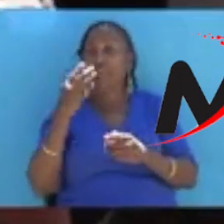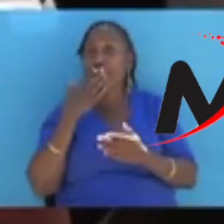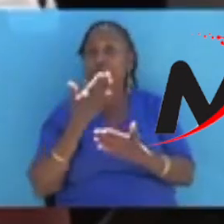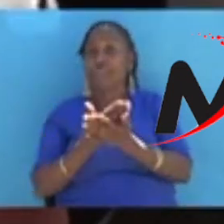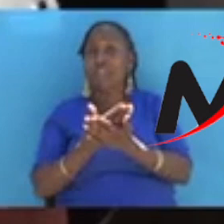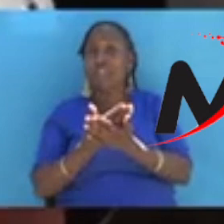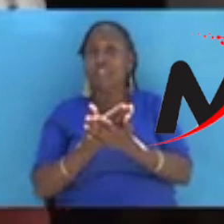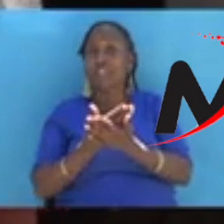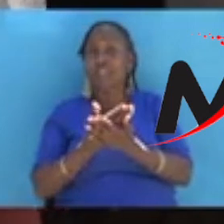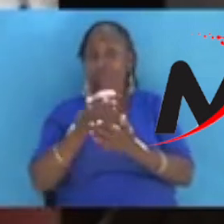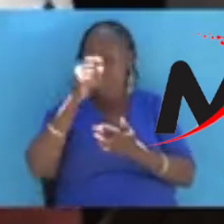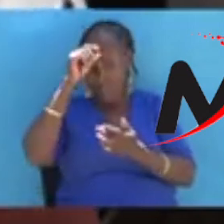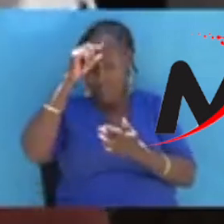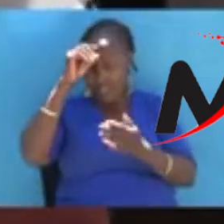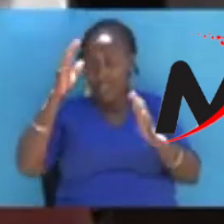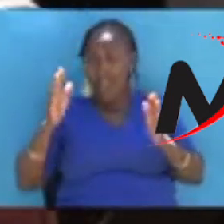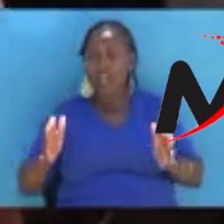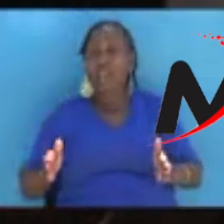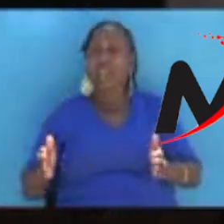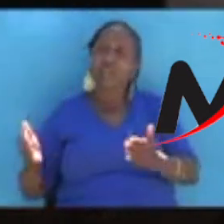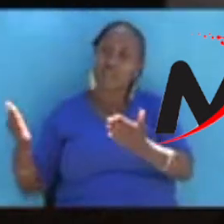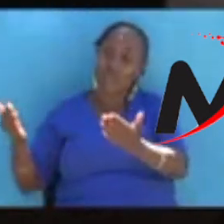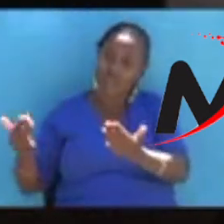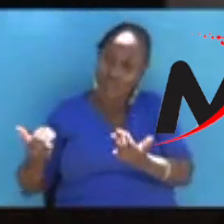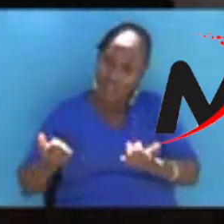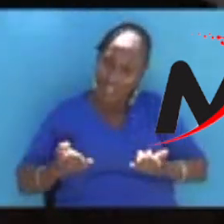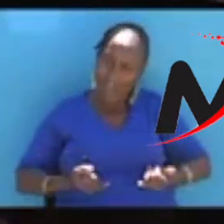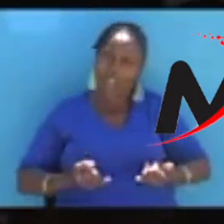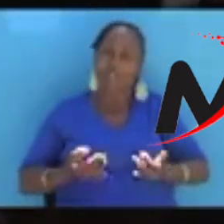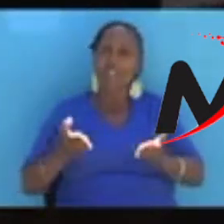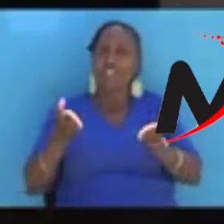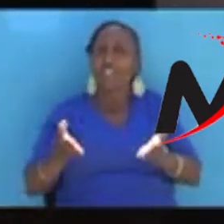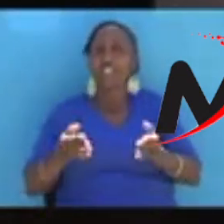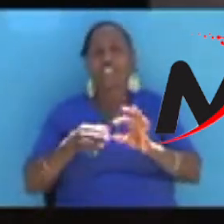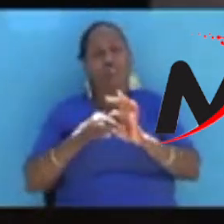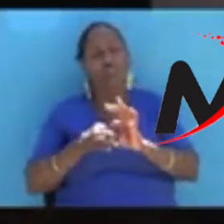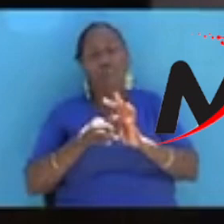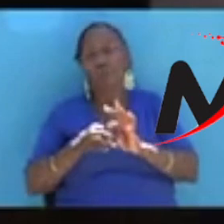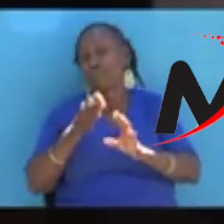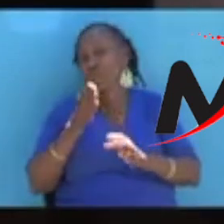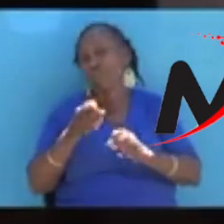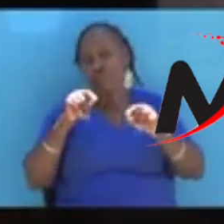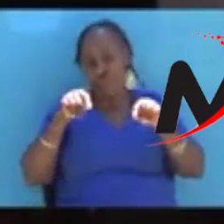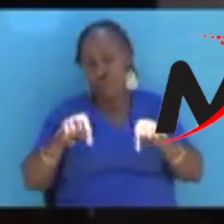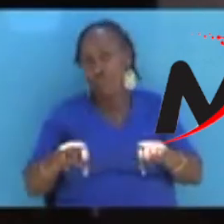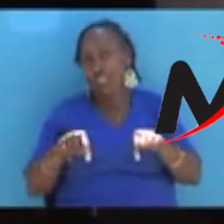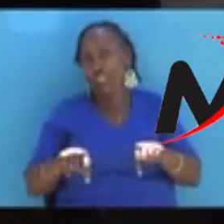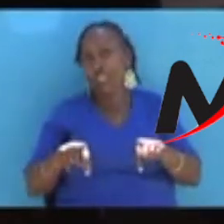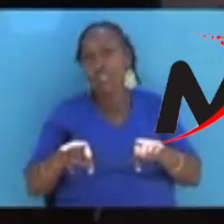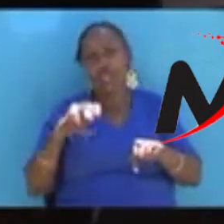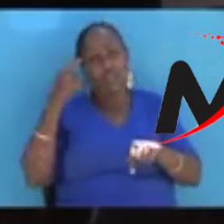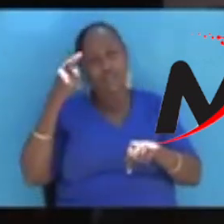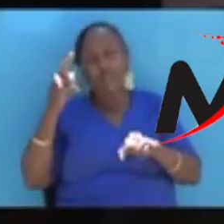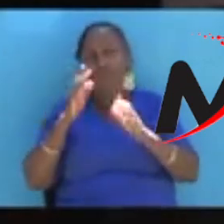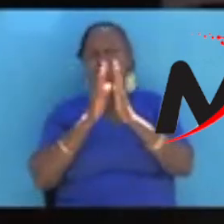yangu Olentutu kwa kunialika kuja kushirikiana na nyinyi leo katika maombi ya